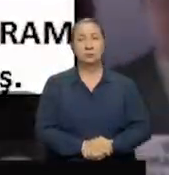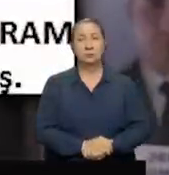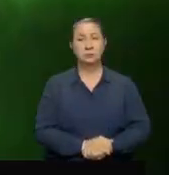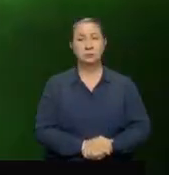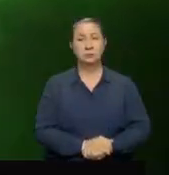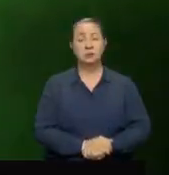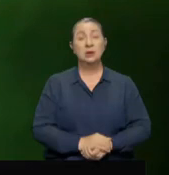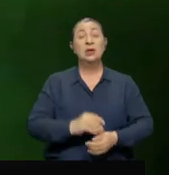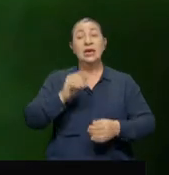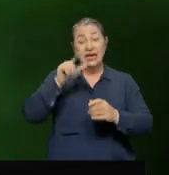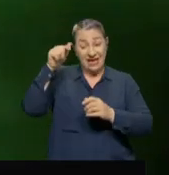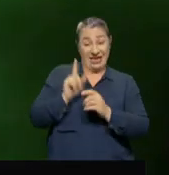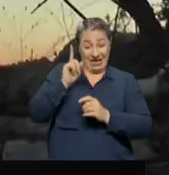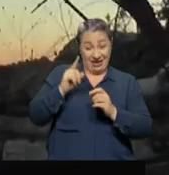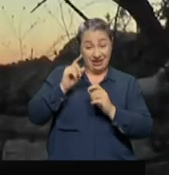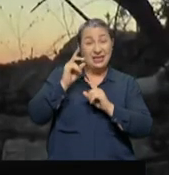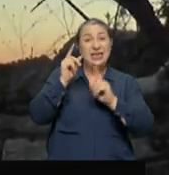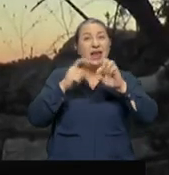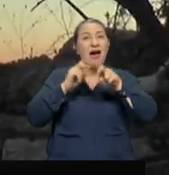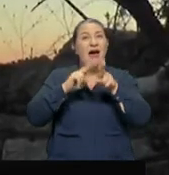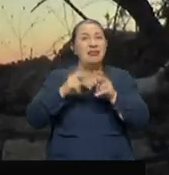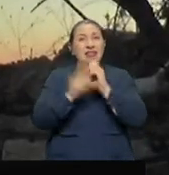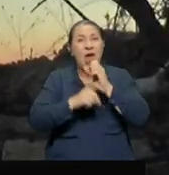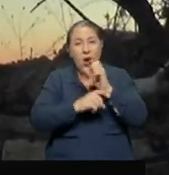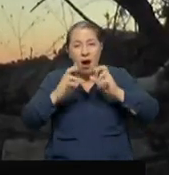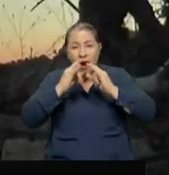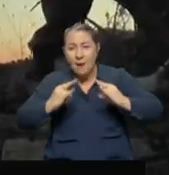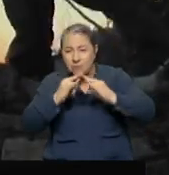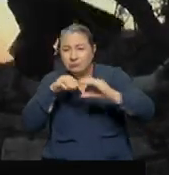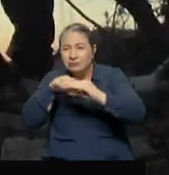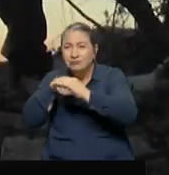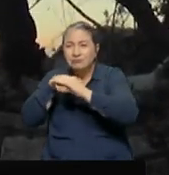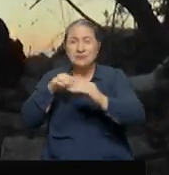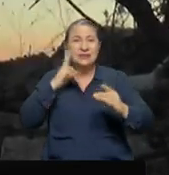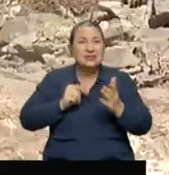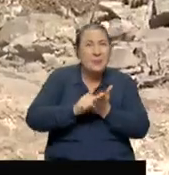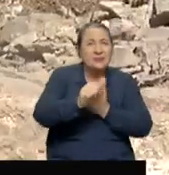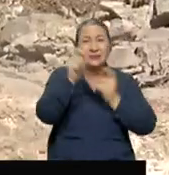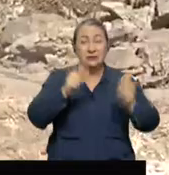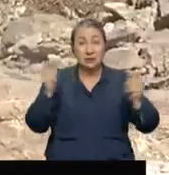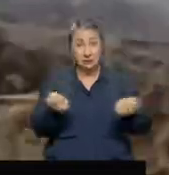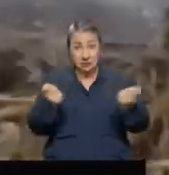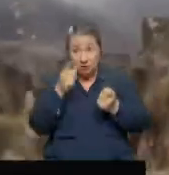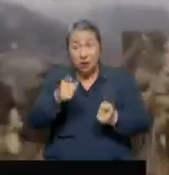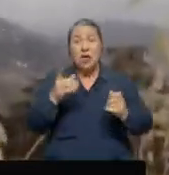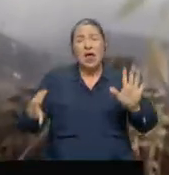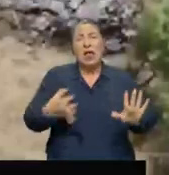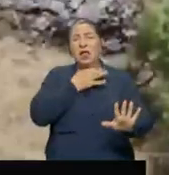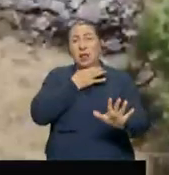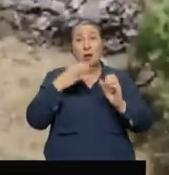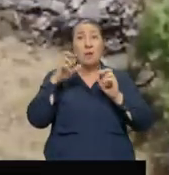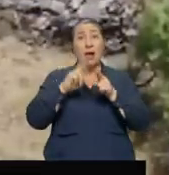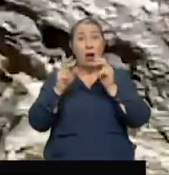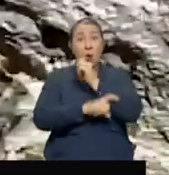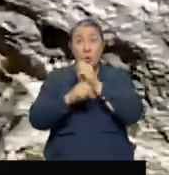Sevilmesinler onlar! Irak'ın kuzeyinde terör kamplarının temizlenmesine yönelik başlatılan Pençe Kilit Operasyonu sürerken, köşeye sıkışan örgüt